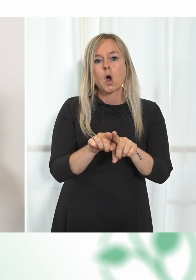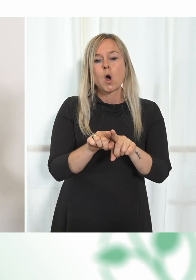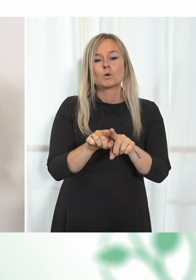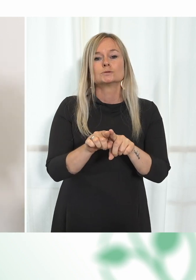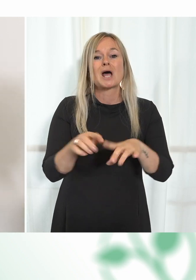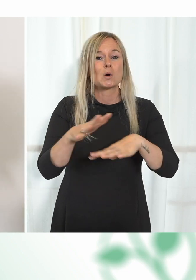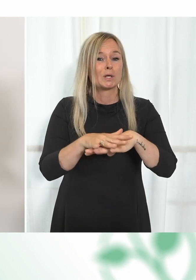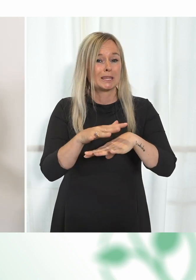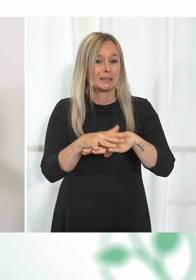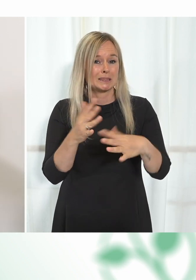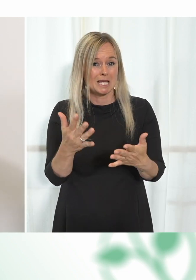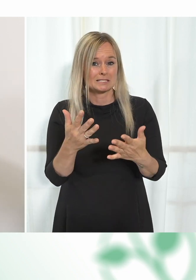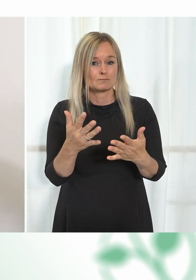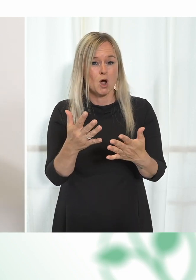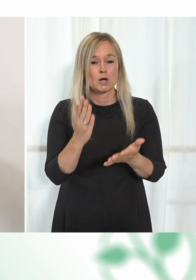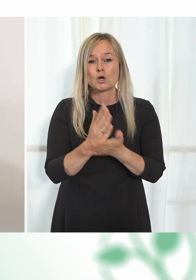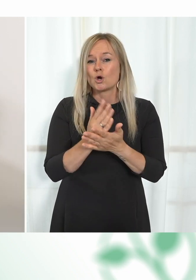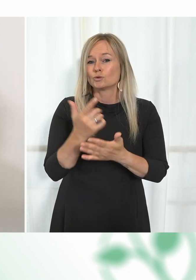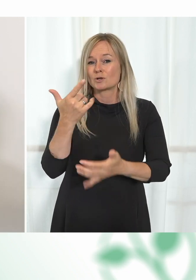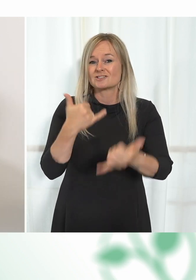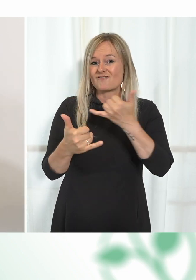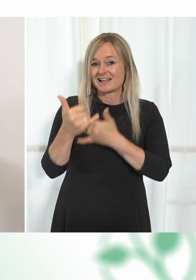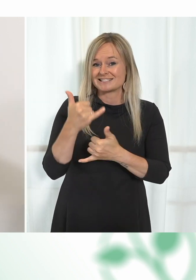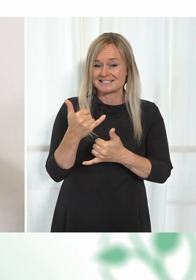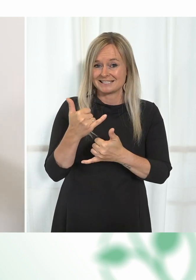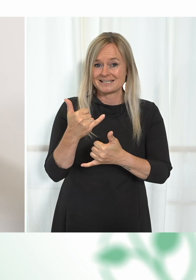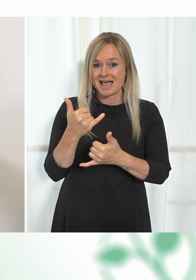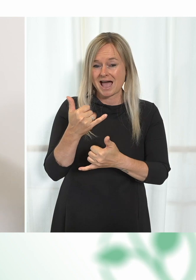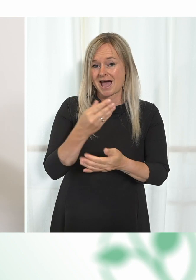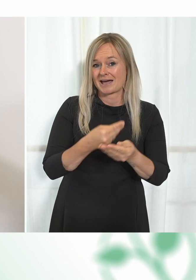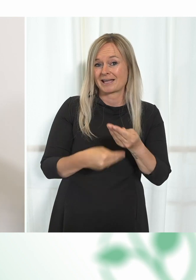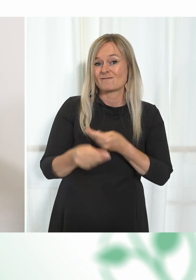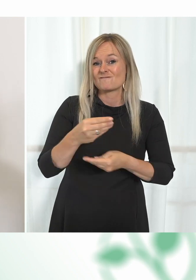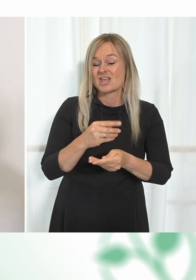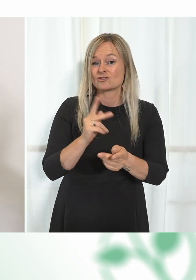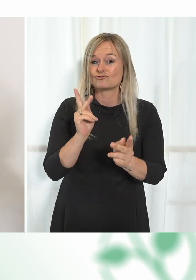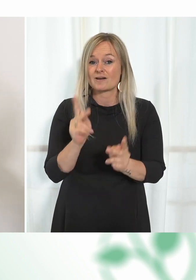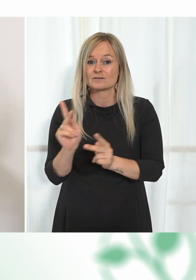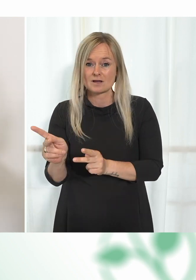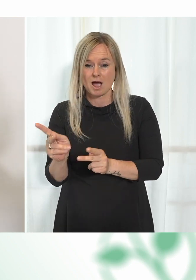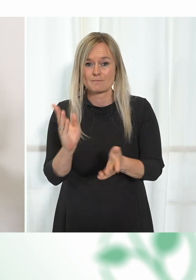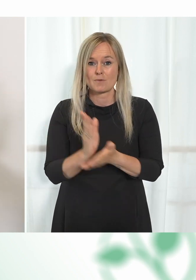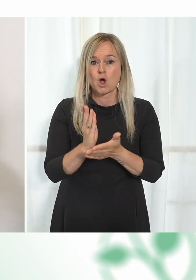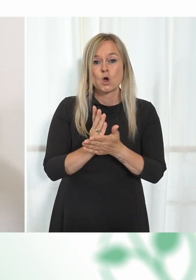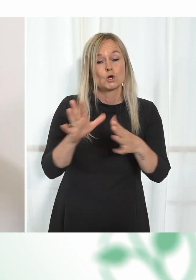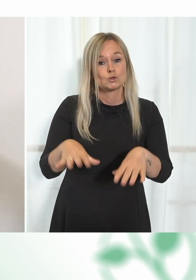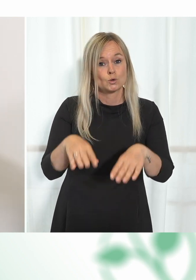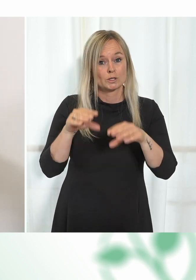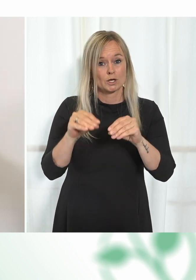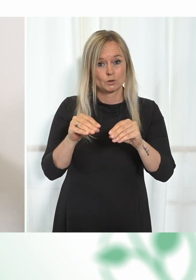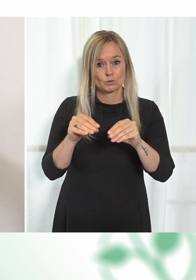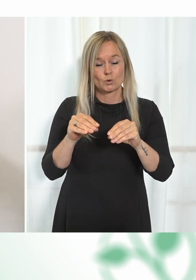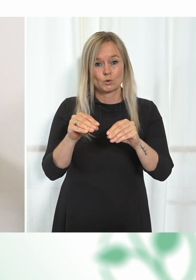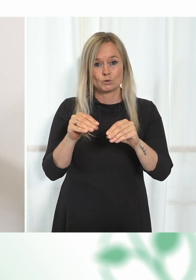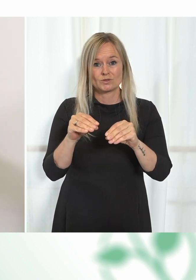vor mehr als 20 Jahren durch den Verein Integratio ins Leben gerufen, wo bis zum heutigen Zeitpunkt über